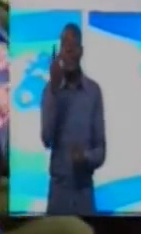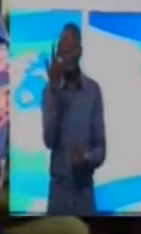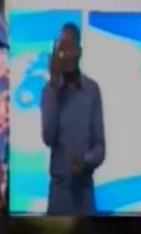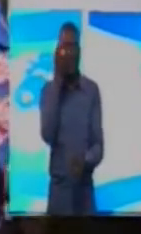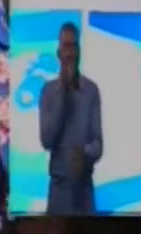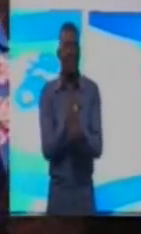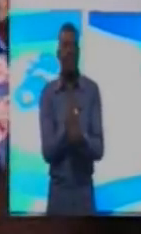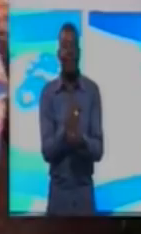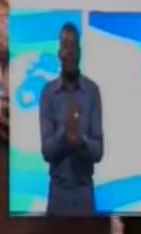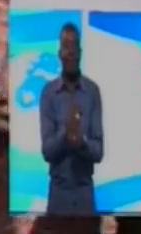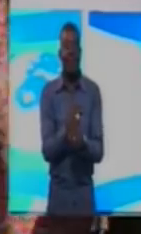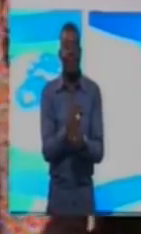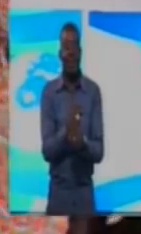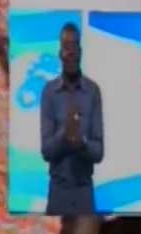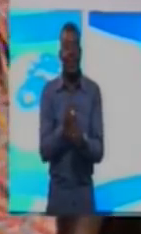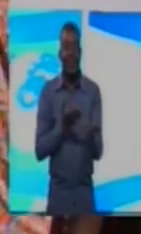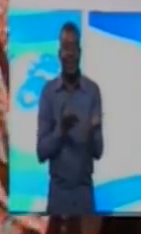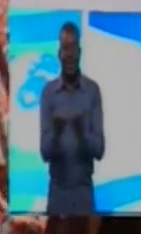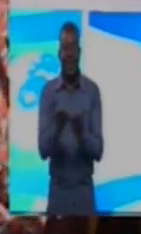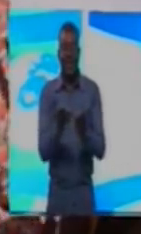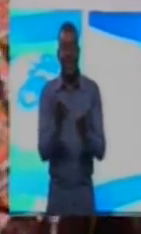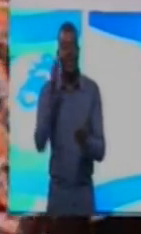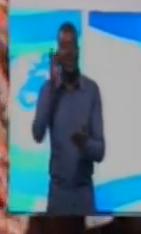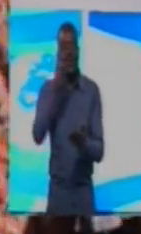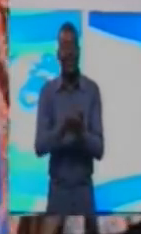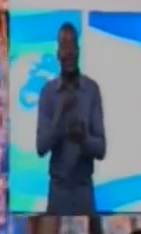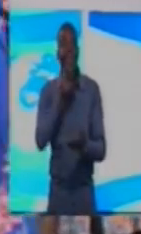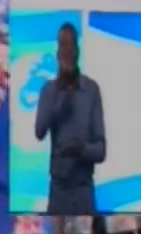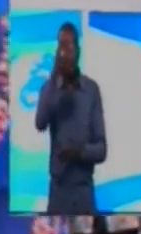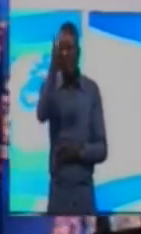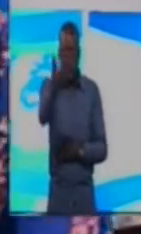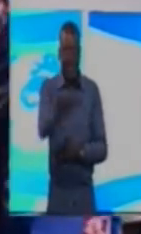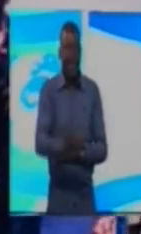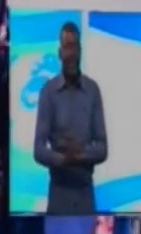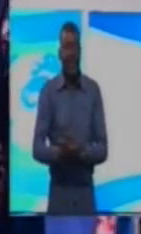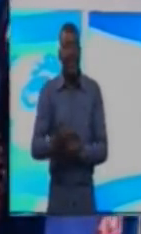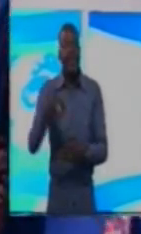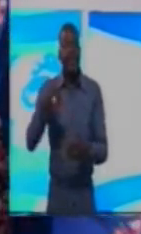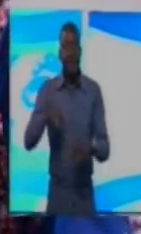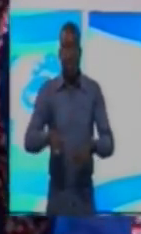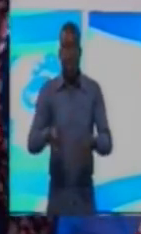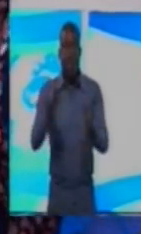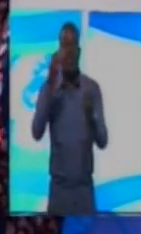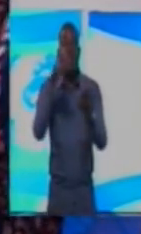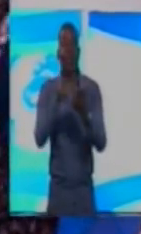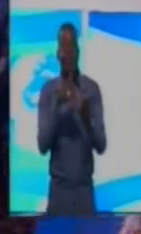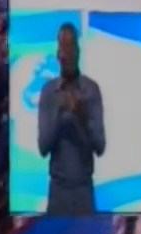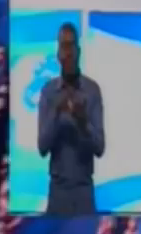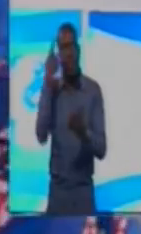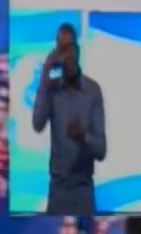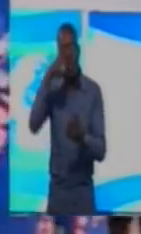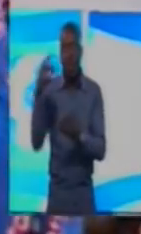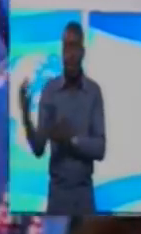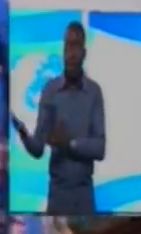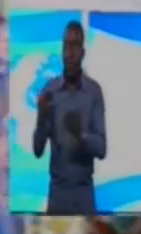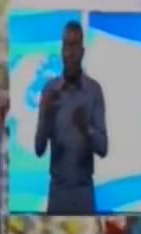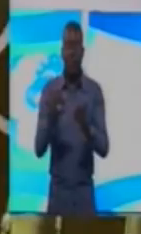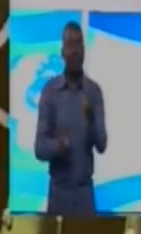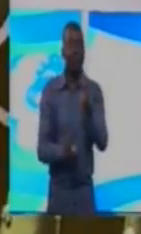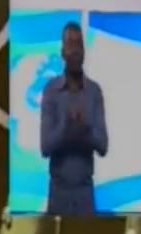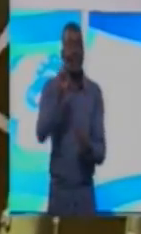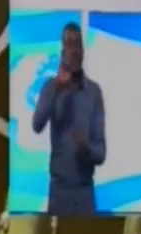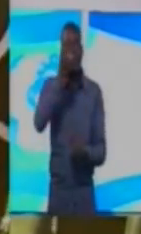de service. Et cela aussi est une invite à redoubler d'efforts pour encore apporter plus à